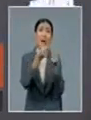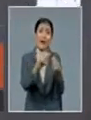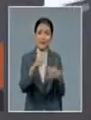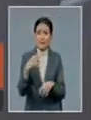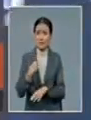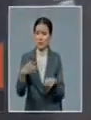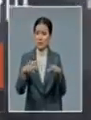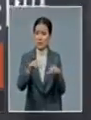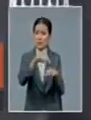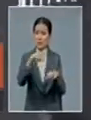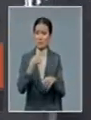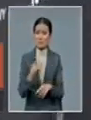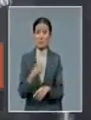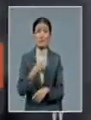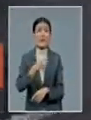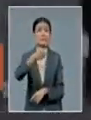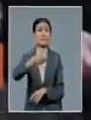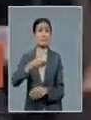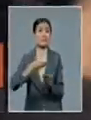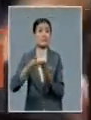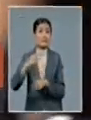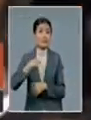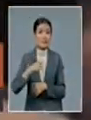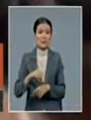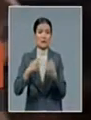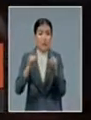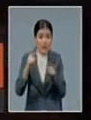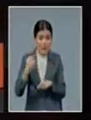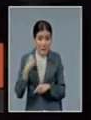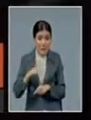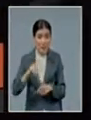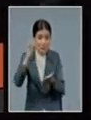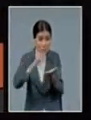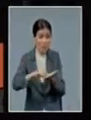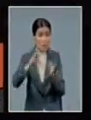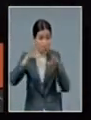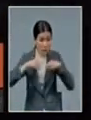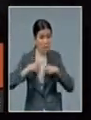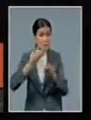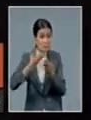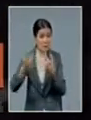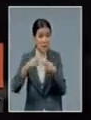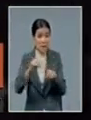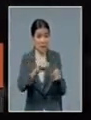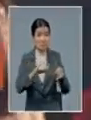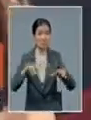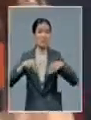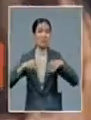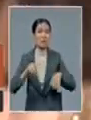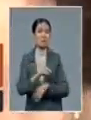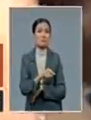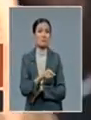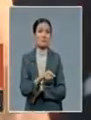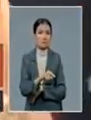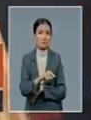นกลุ่มหนึ่งยกเลิกข้อเสนอซื้อไปเมื่อต้นเดือนทั้งที่มีการลงนามกันแล้วโดยอ้างว่าบริษัทมีหนี้สินมากกว่าที่เปิดเผ